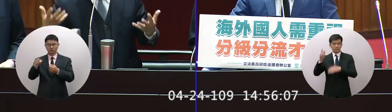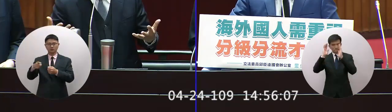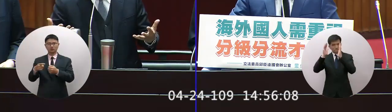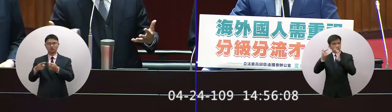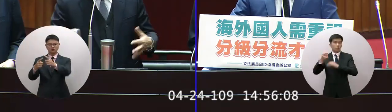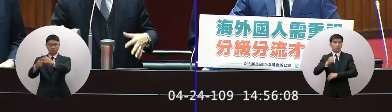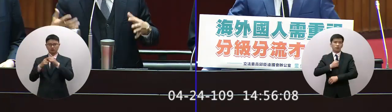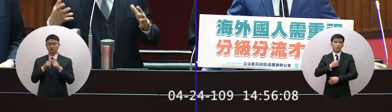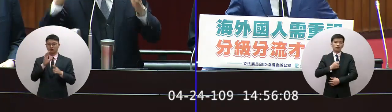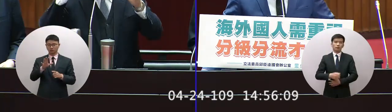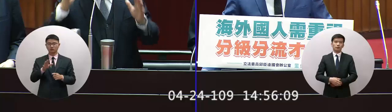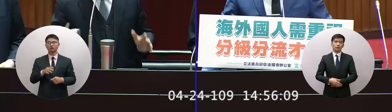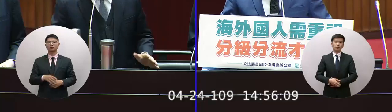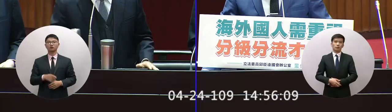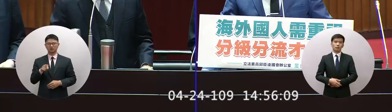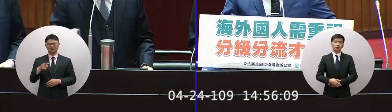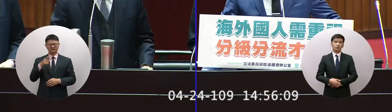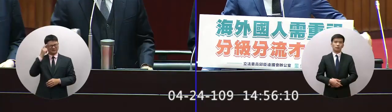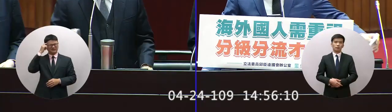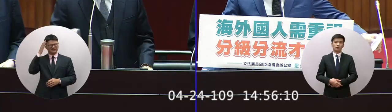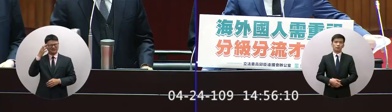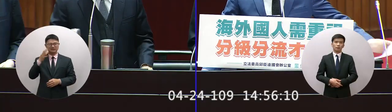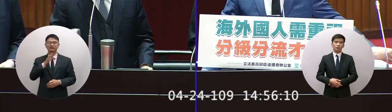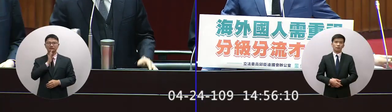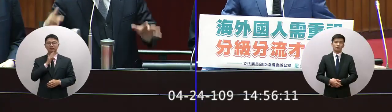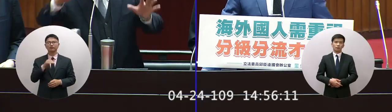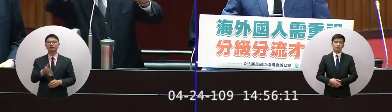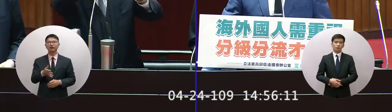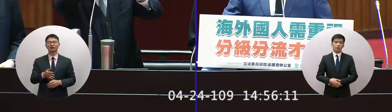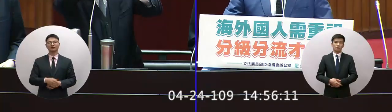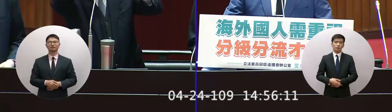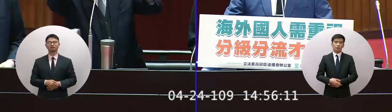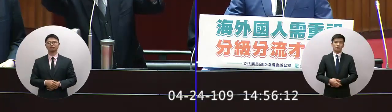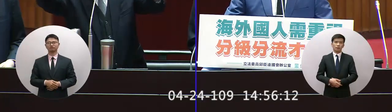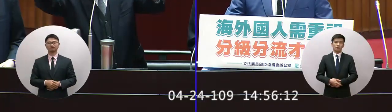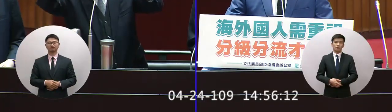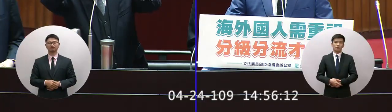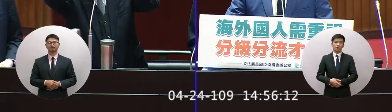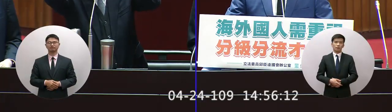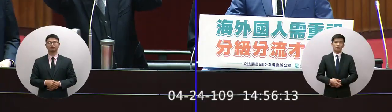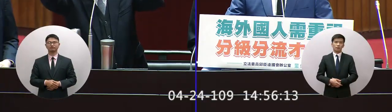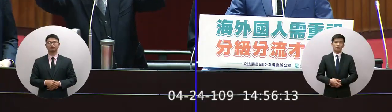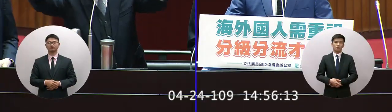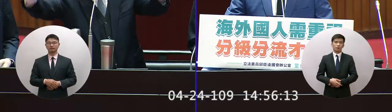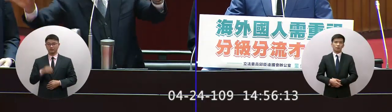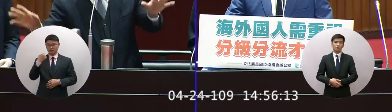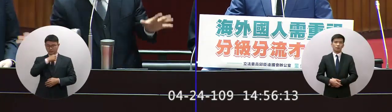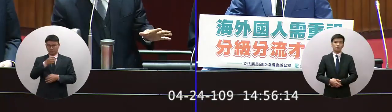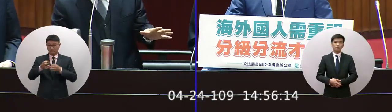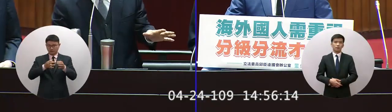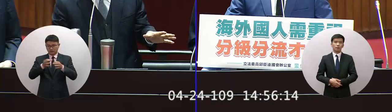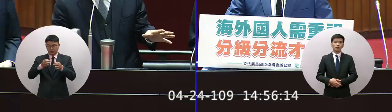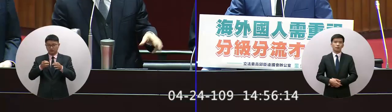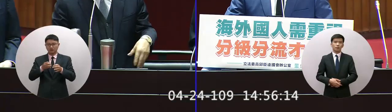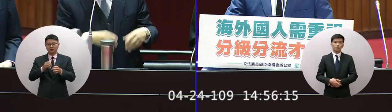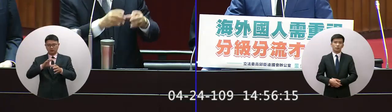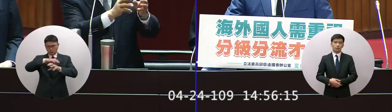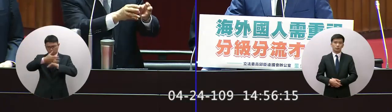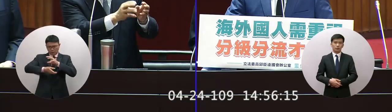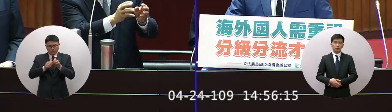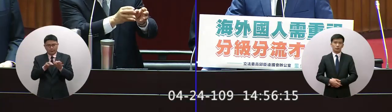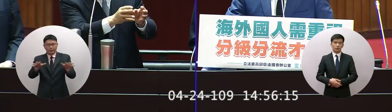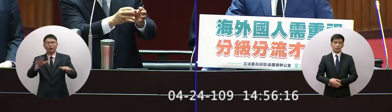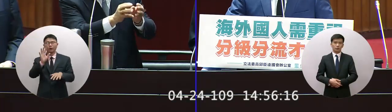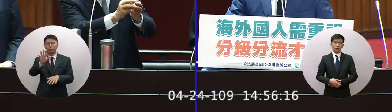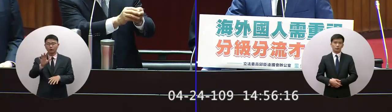我拢知影。 哎，伊有那头壳摸咧烧啦，主要是安怎，咱只。台商分布很广啦，啊，